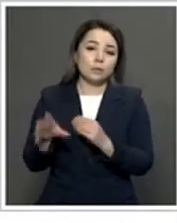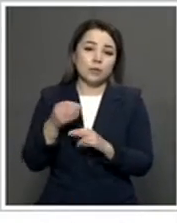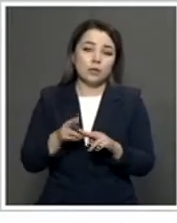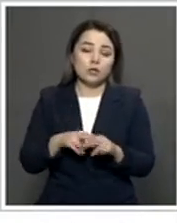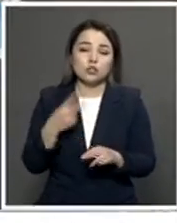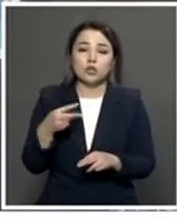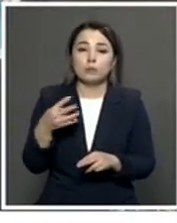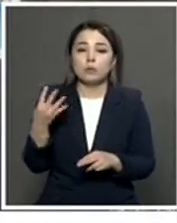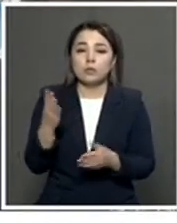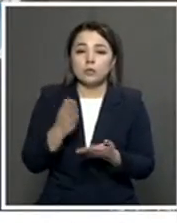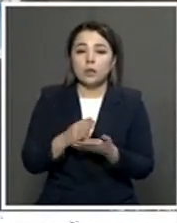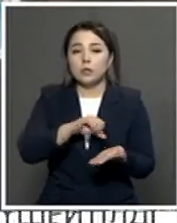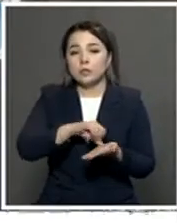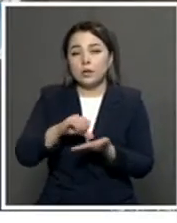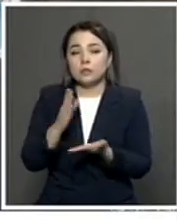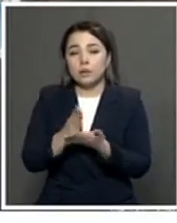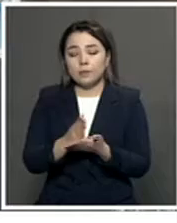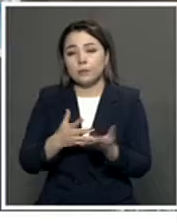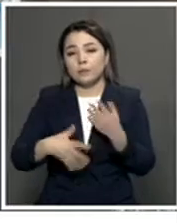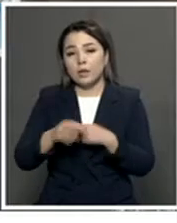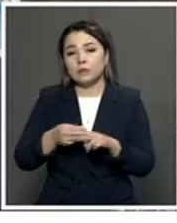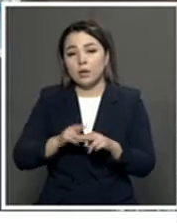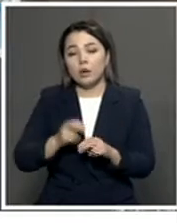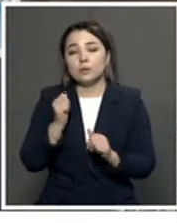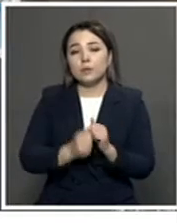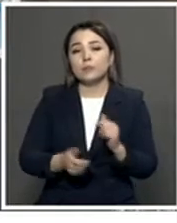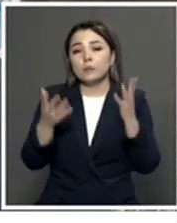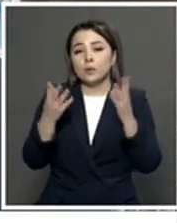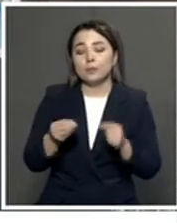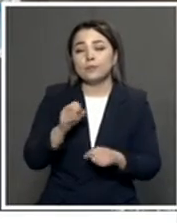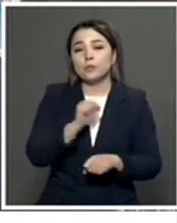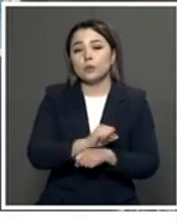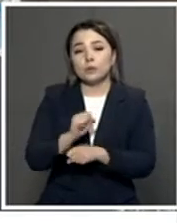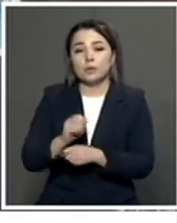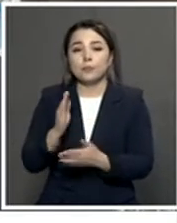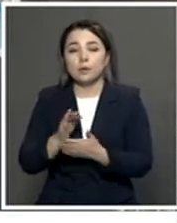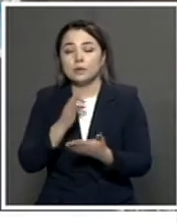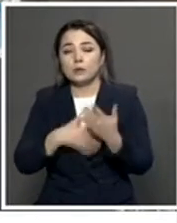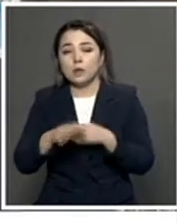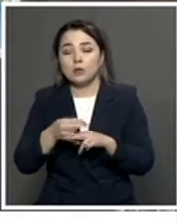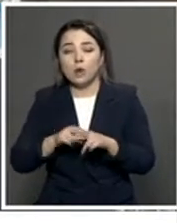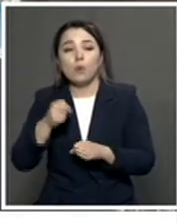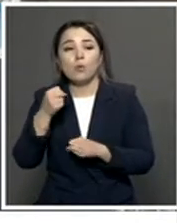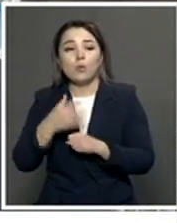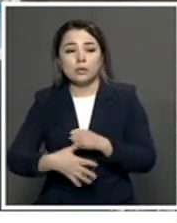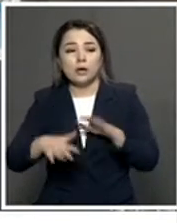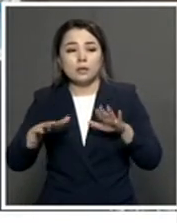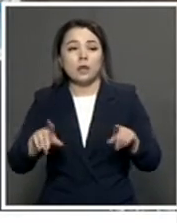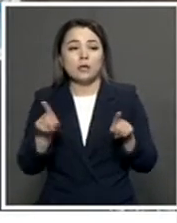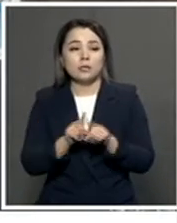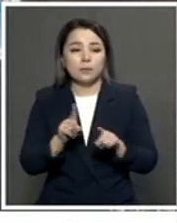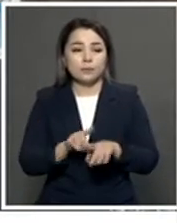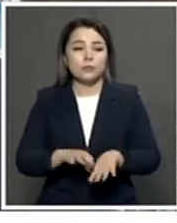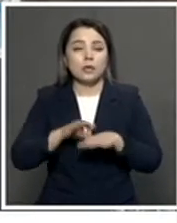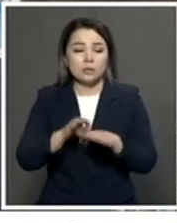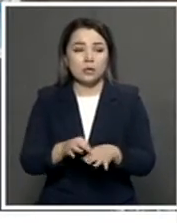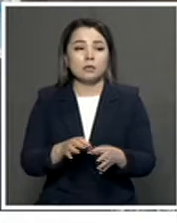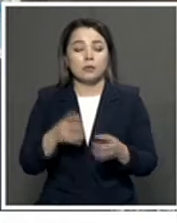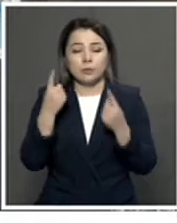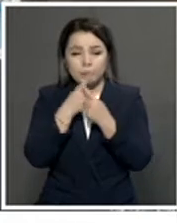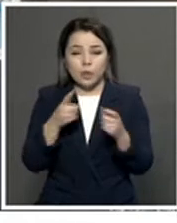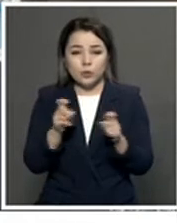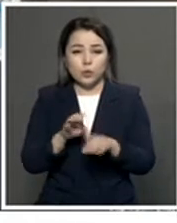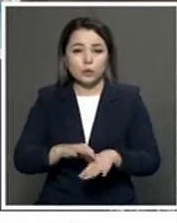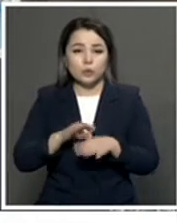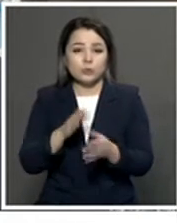қар көшкіні бекеттері орналасқан. Күнделікті осы бекеттерден бізге орталық диспетчерске пунктқа барлық